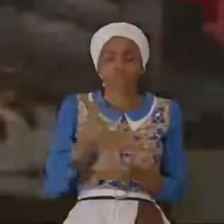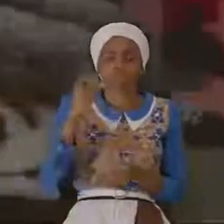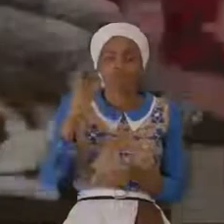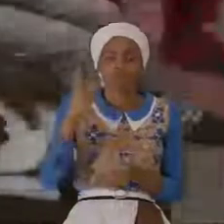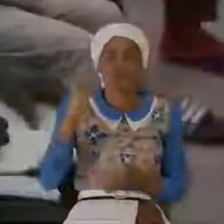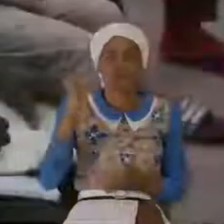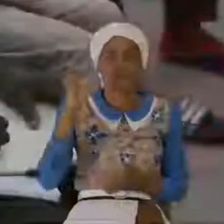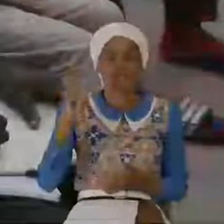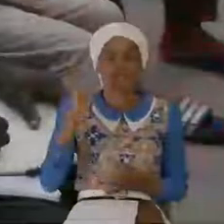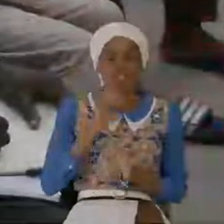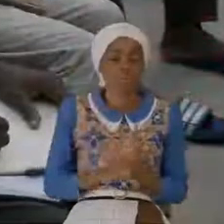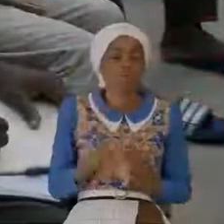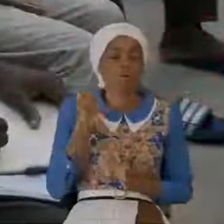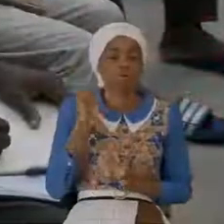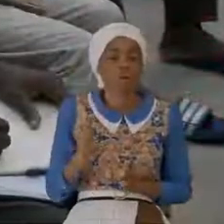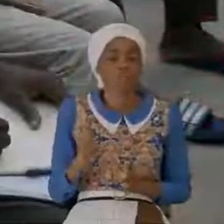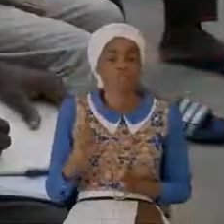Abdias, chapitre 1,